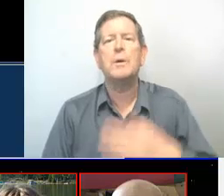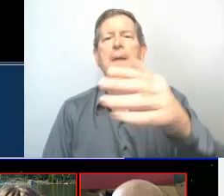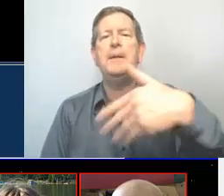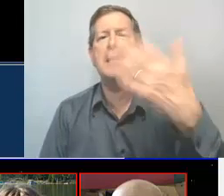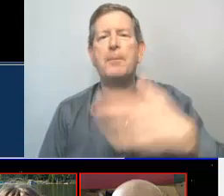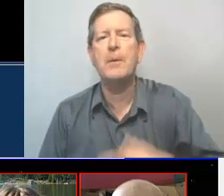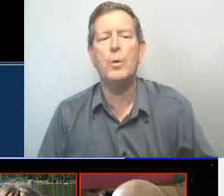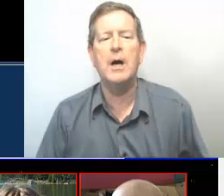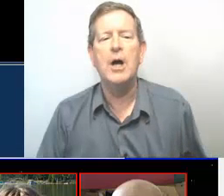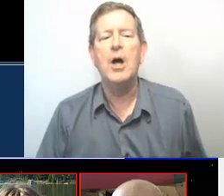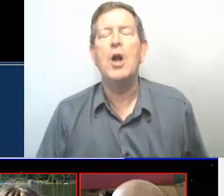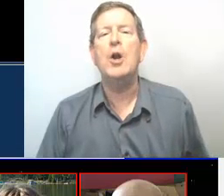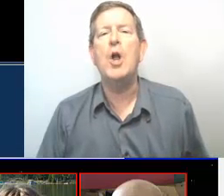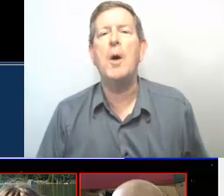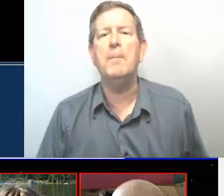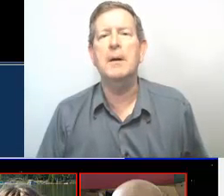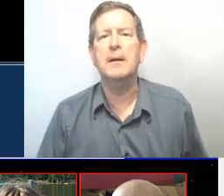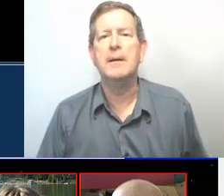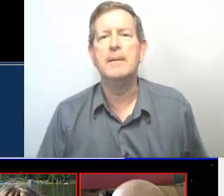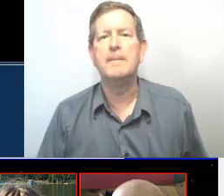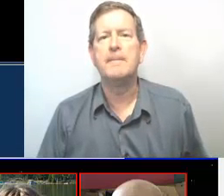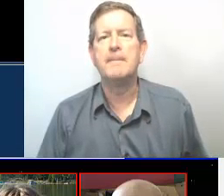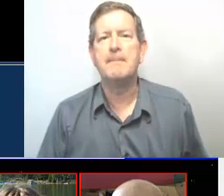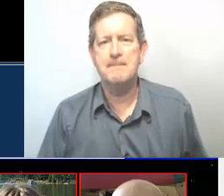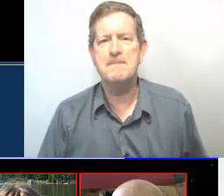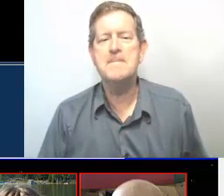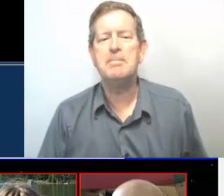la famille. Donc répétez après moi, l'homme,